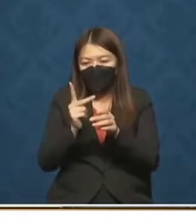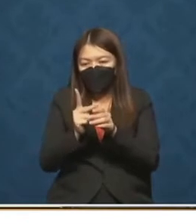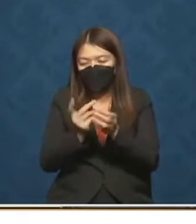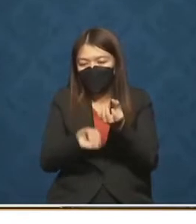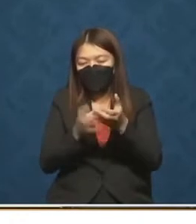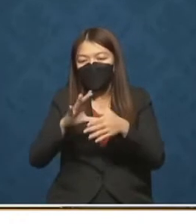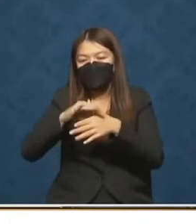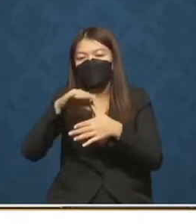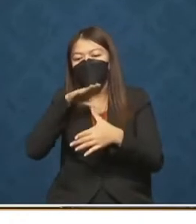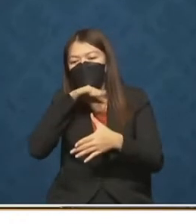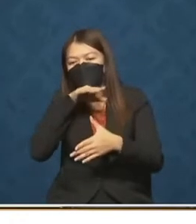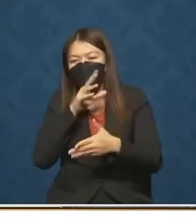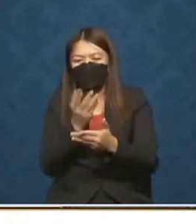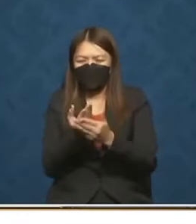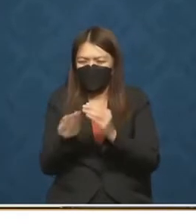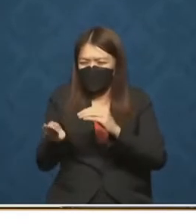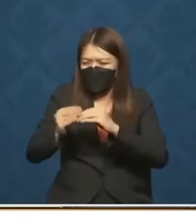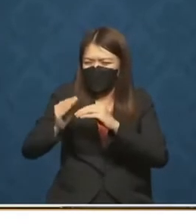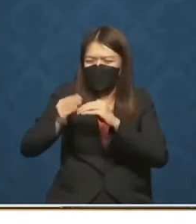ค่ะ